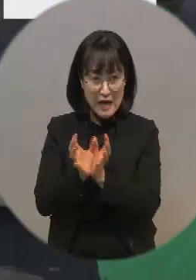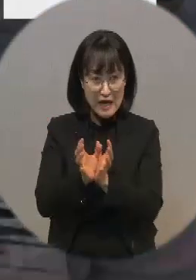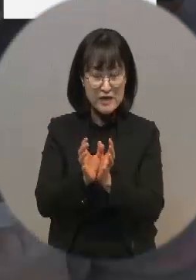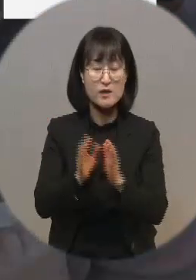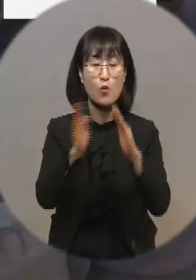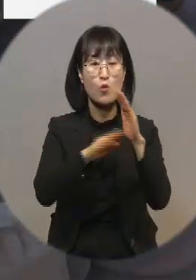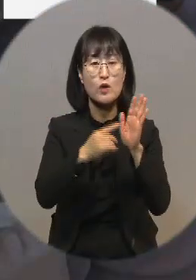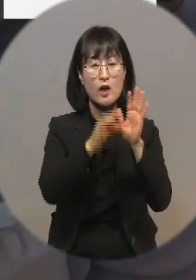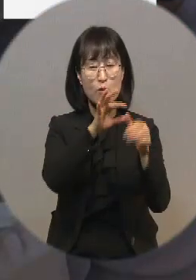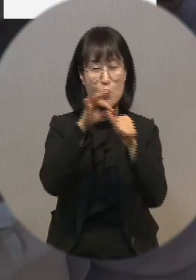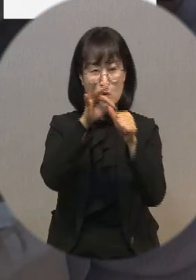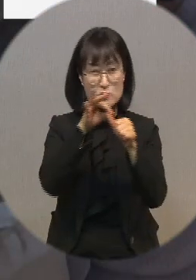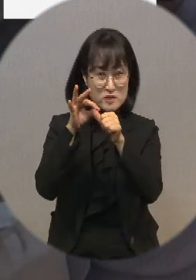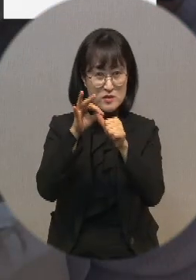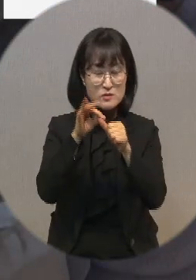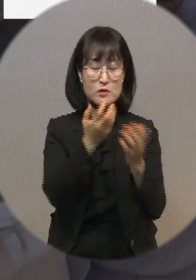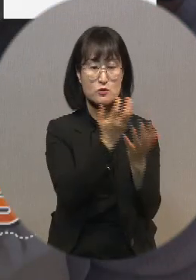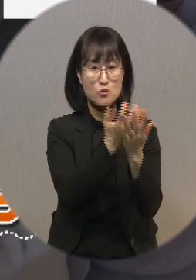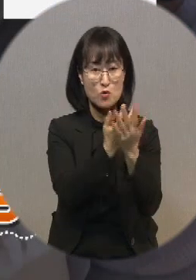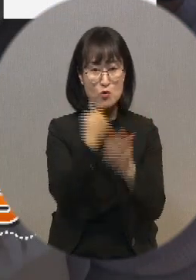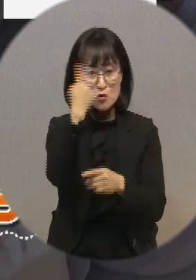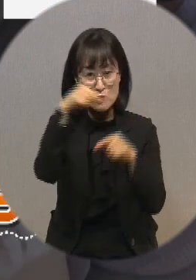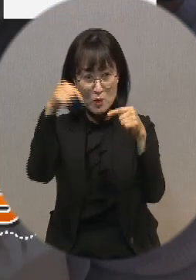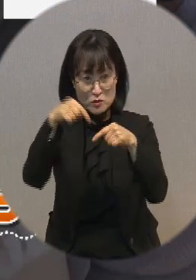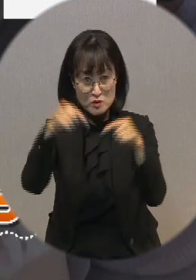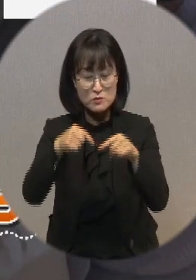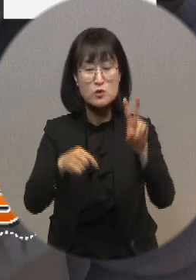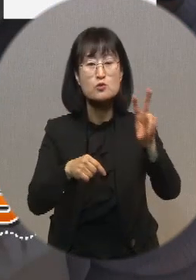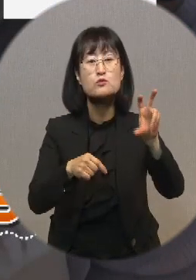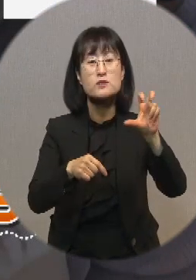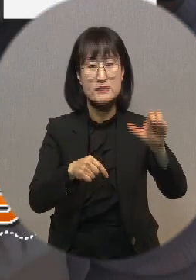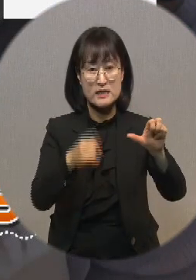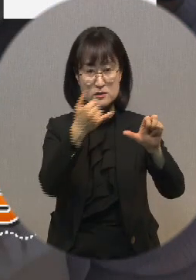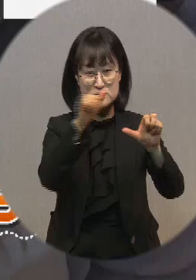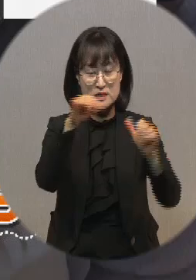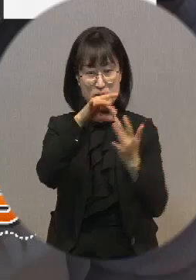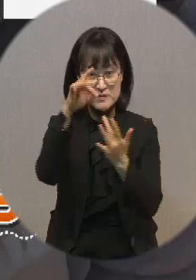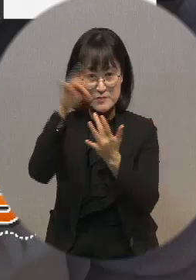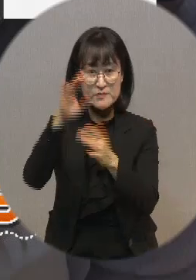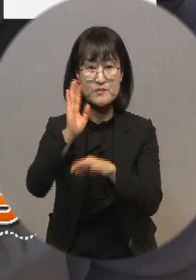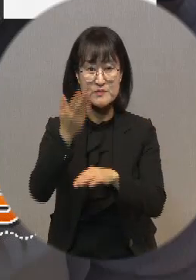거쳐 다양한 배경의 청년들로 최종 25명이 선발됐습니다.